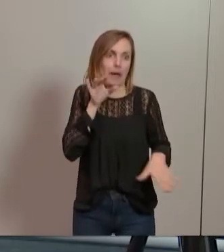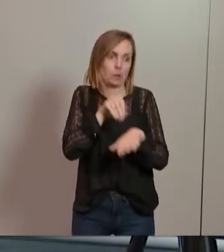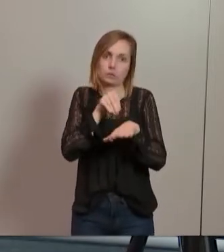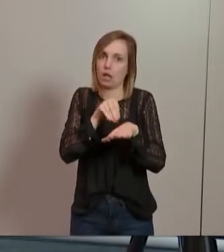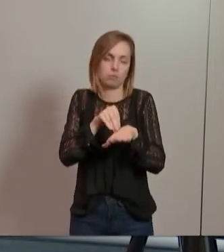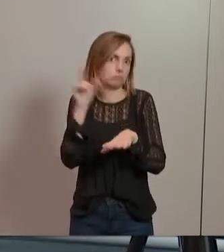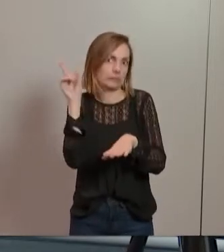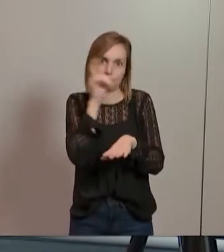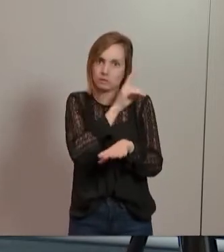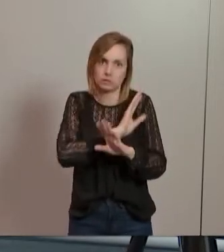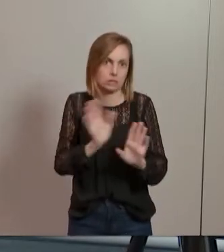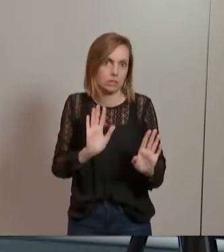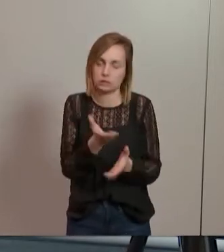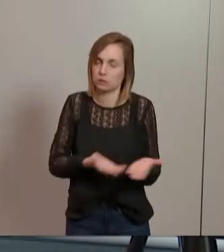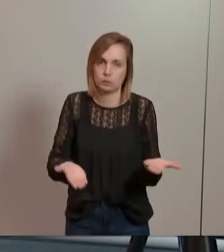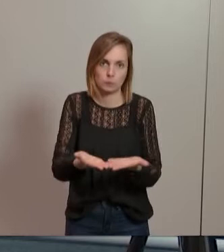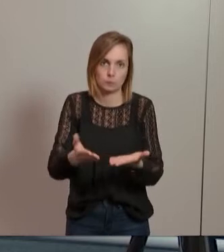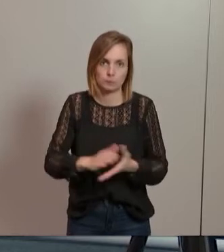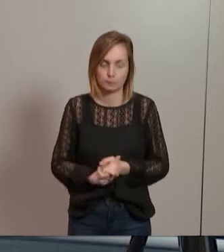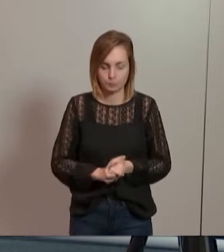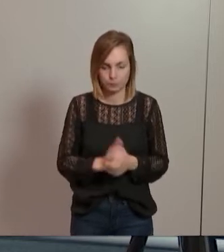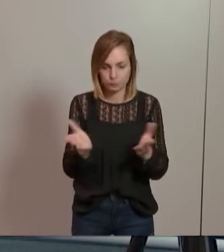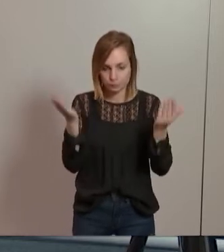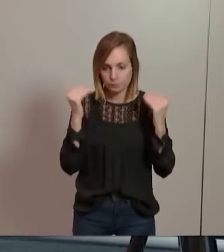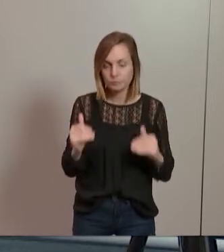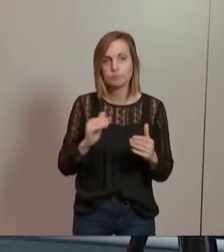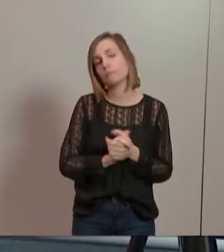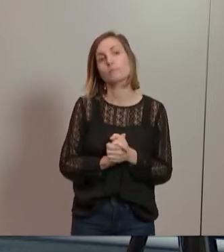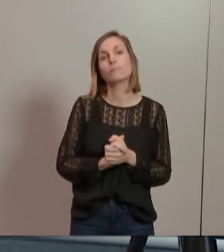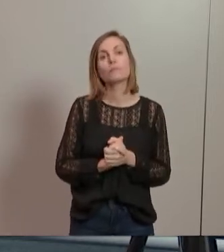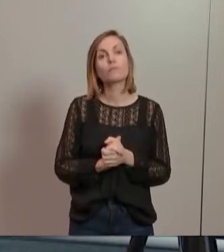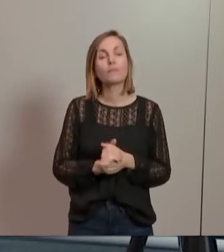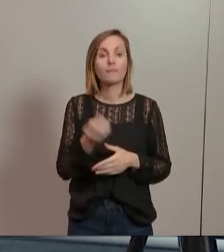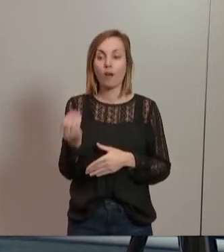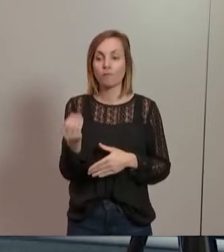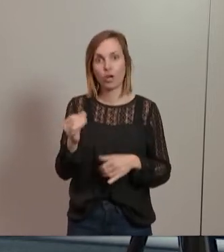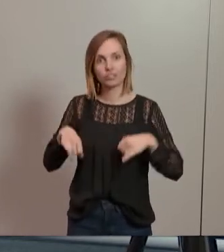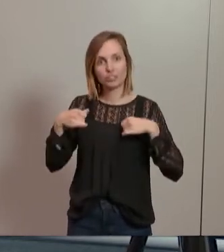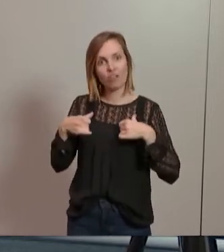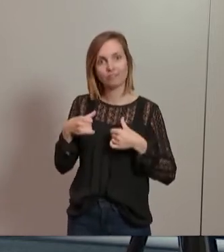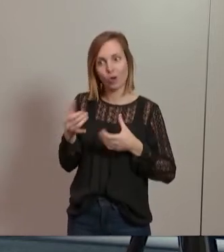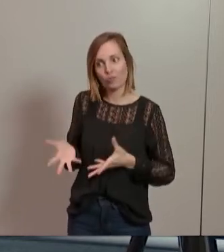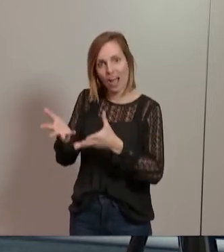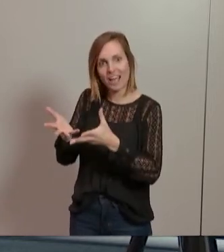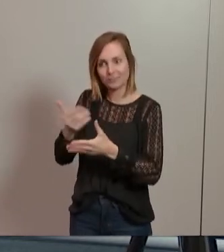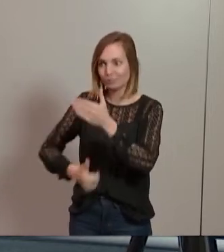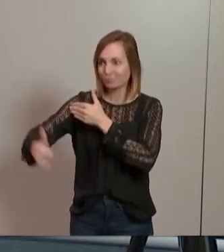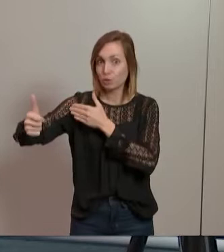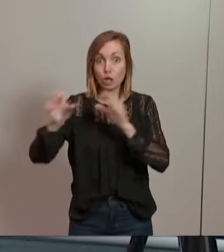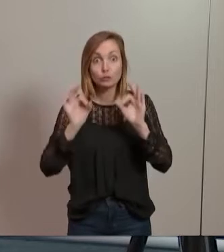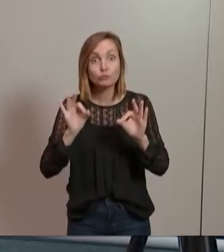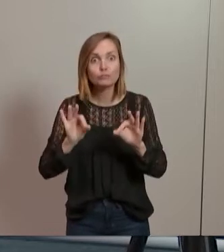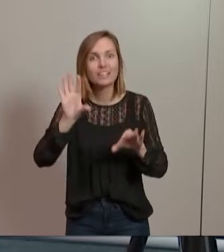difficile comme situation. Favoriser l'émancipation des enfants et des jeunes. Et là, vous avez évoqué le fait de